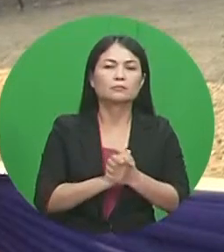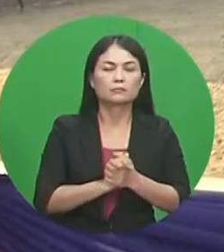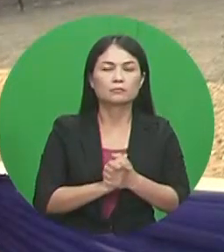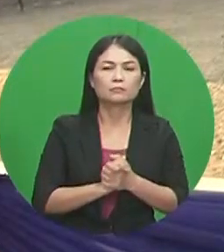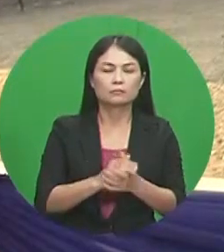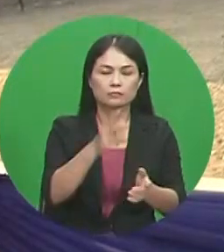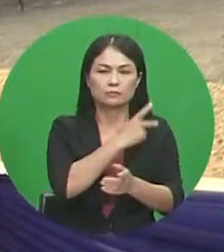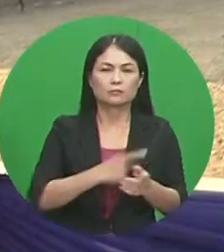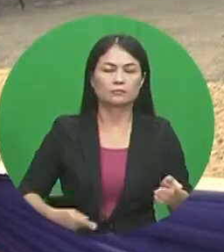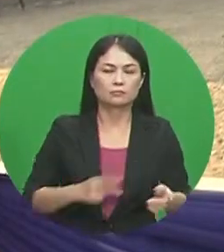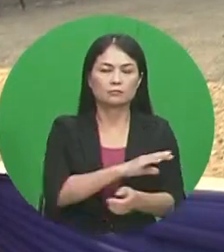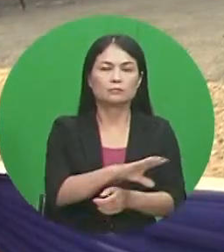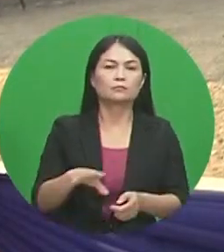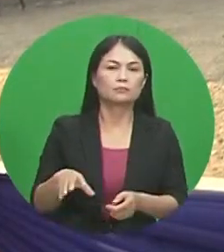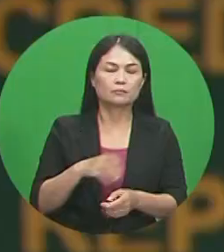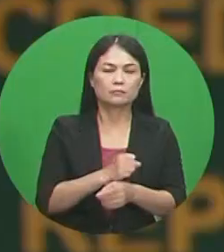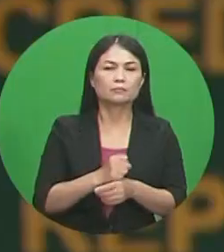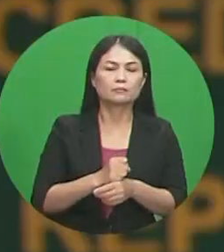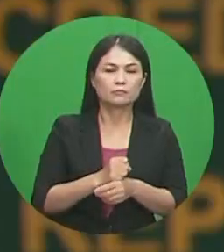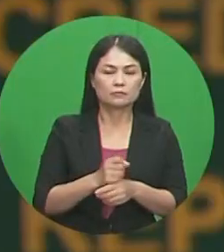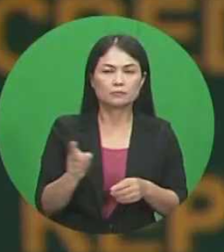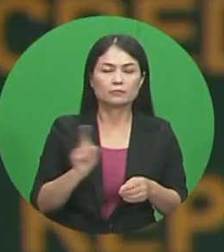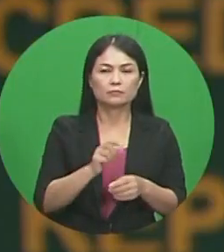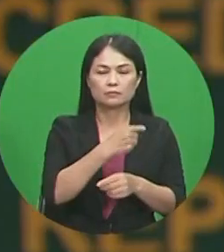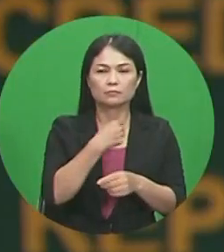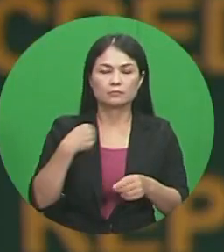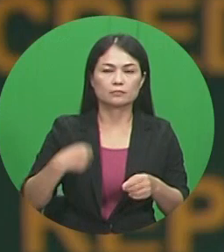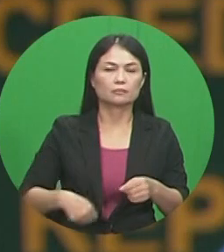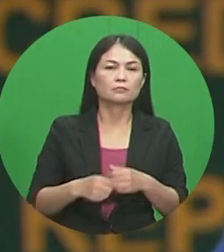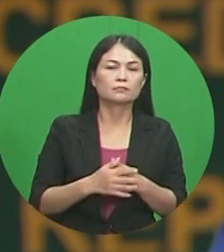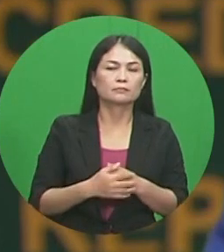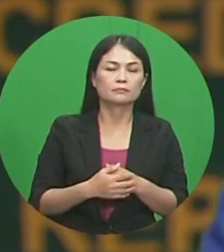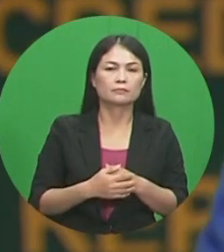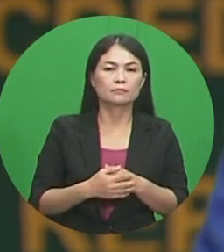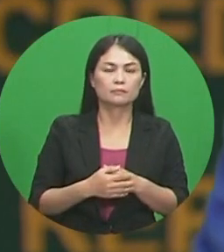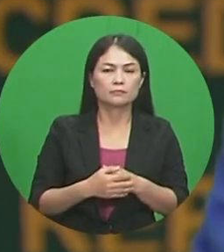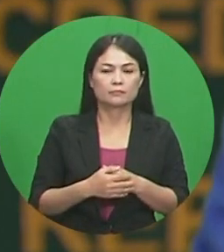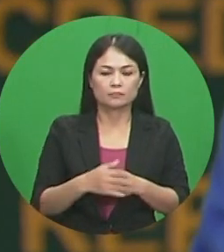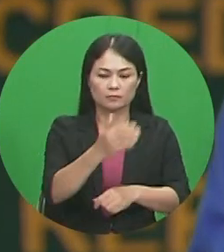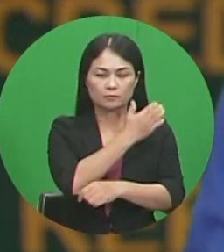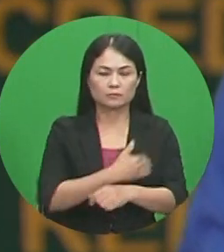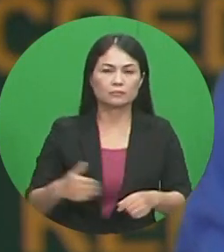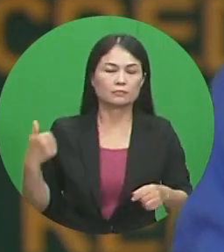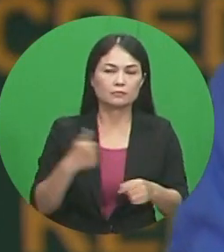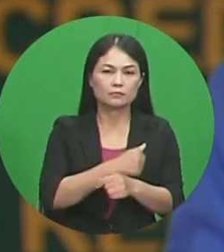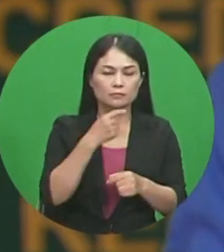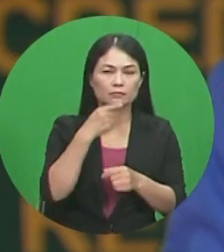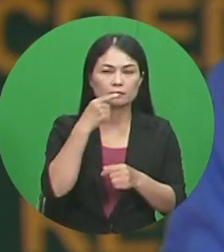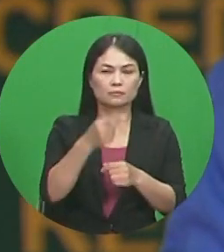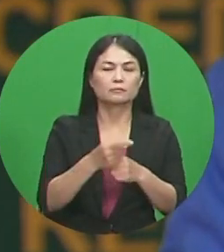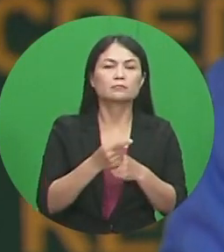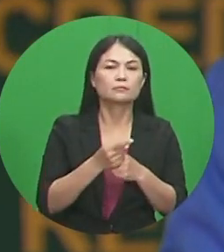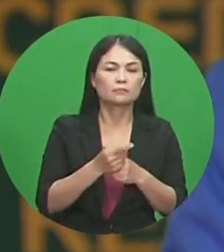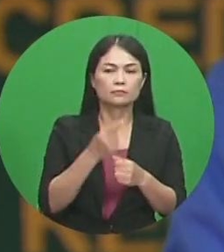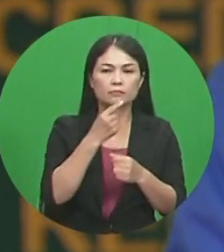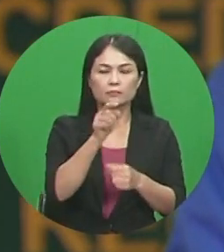វាងព្រះរាជាណាចក្រកម្ពុជានិងសាធារណរដ្ឋប្រជាមានិតចិនសម្ដេចនាយកមានប្រសាសន៍លើកឡើងដោយ